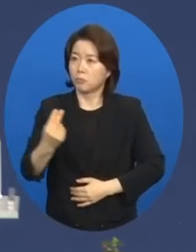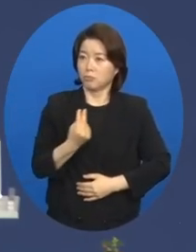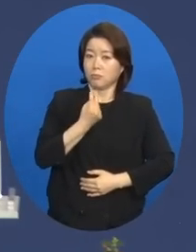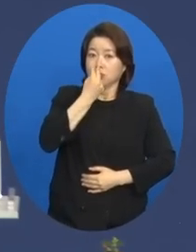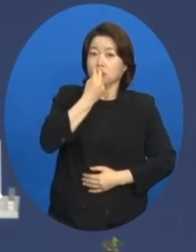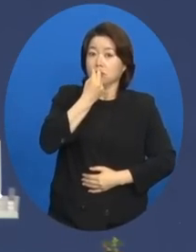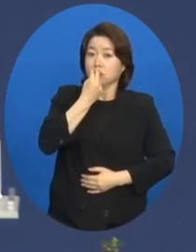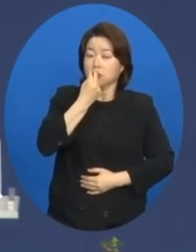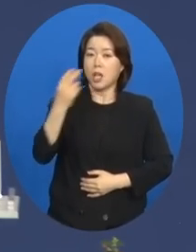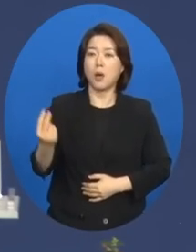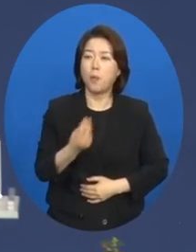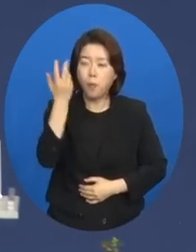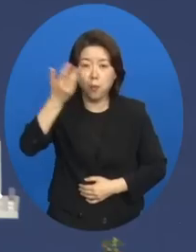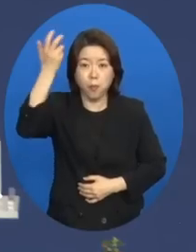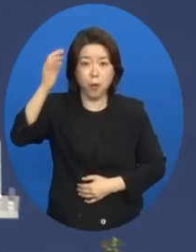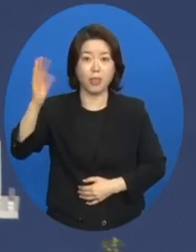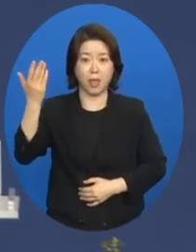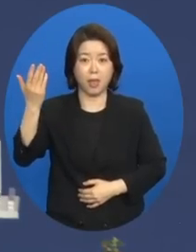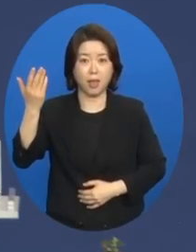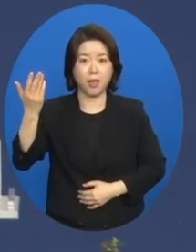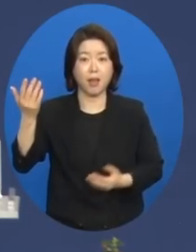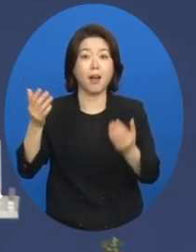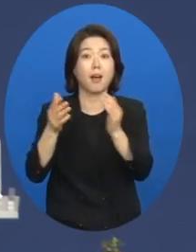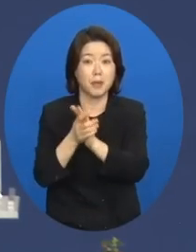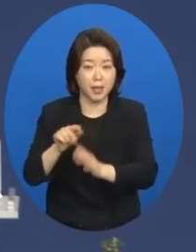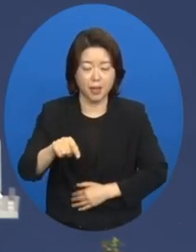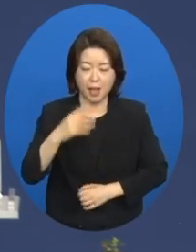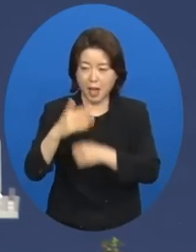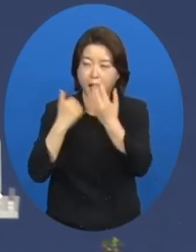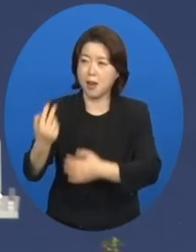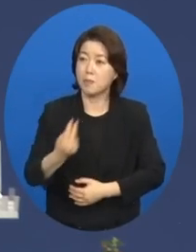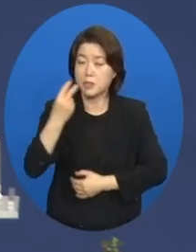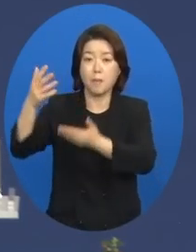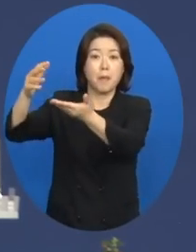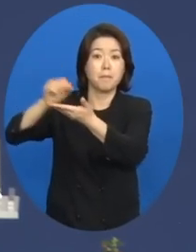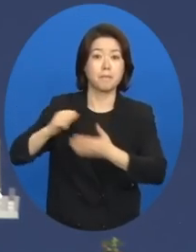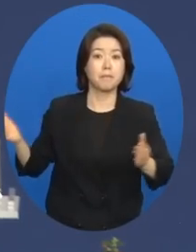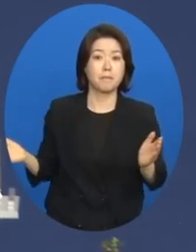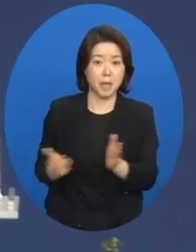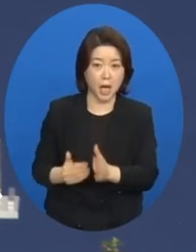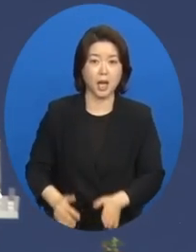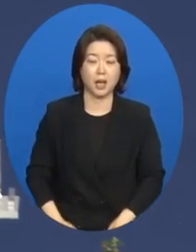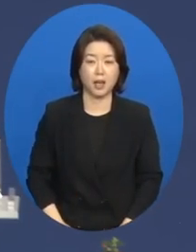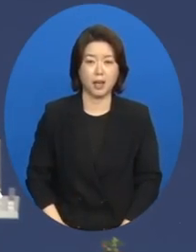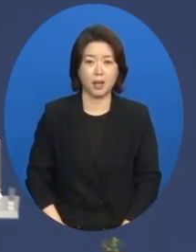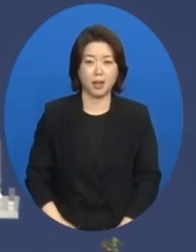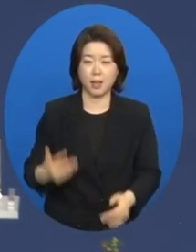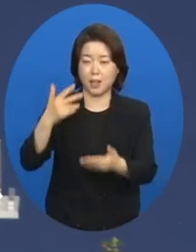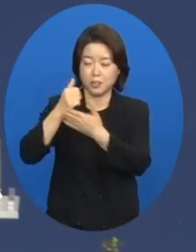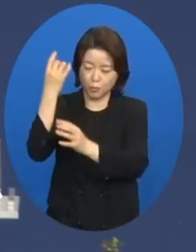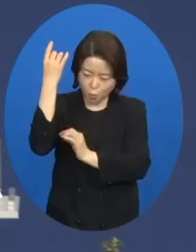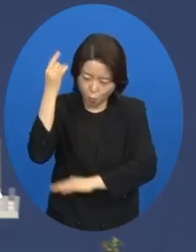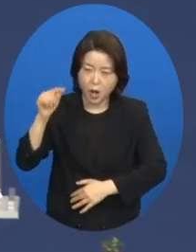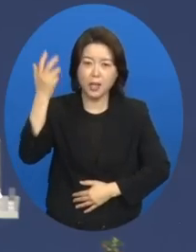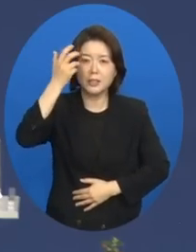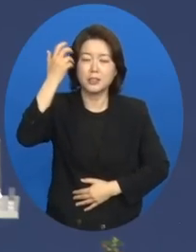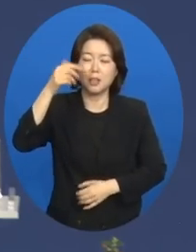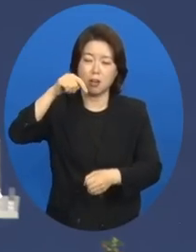불어넣으시니 생명이 된지라. 즉 하나님의 생명을 받았다 이 말입니다. 주님께서 원래